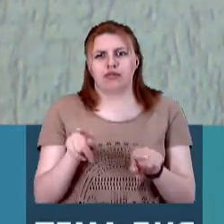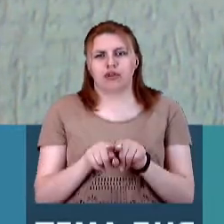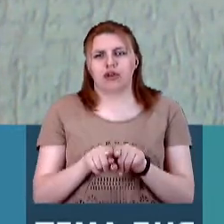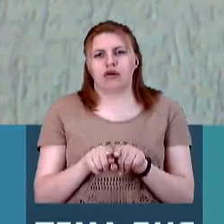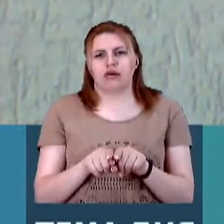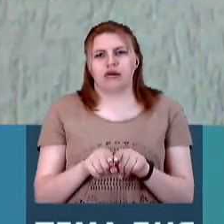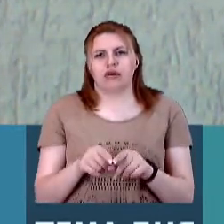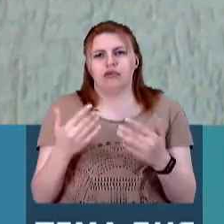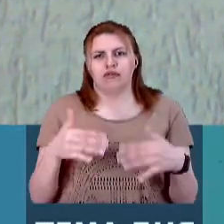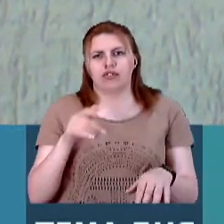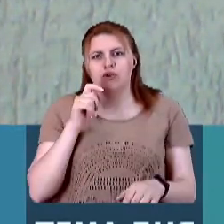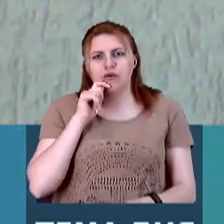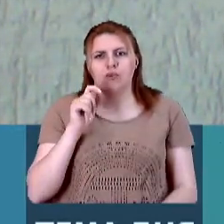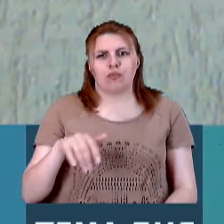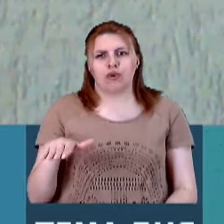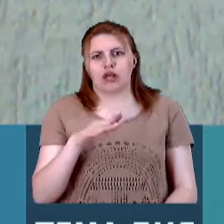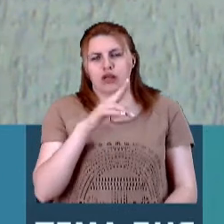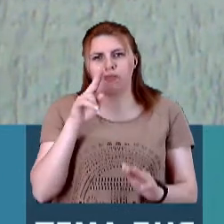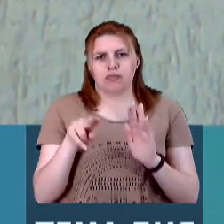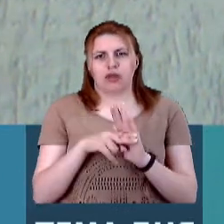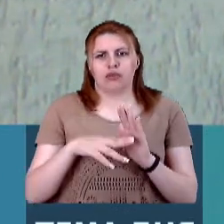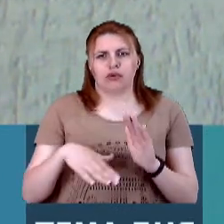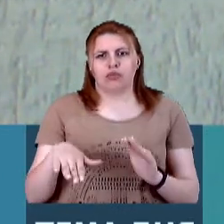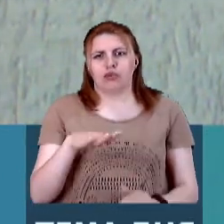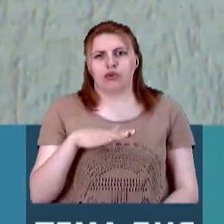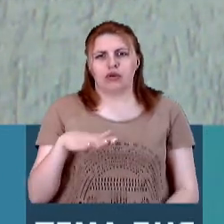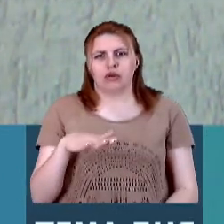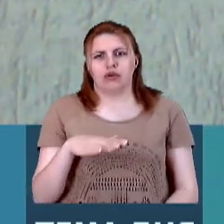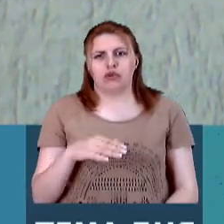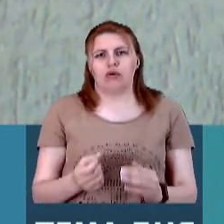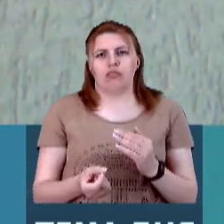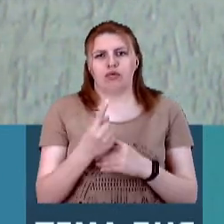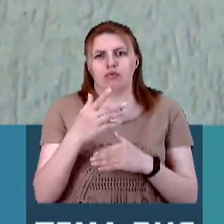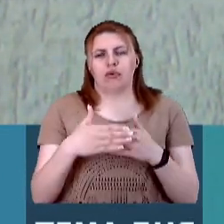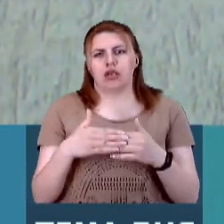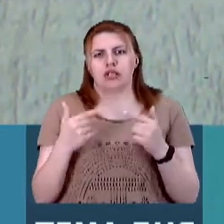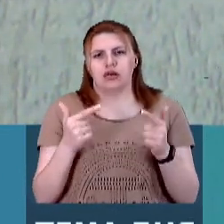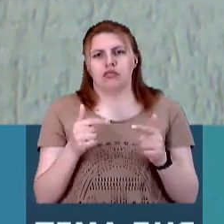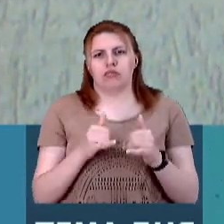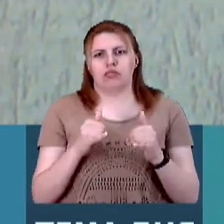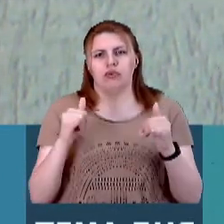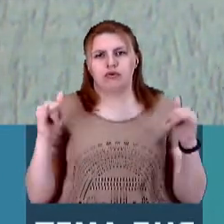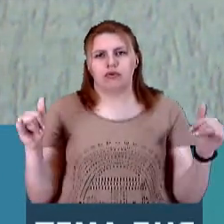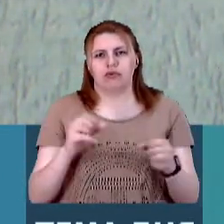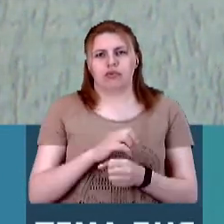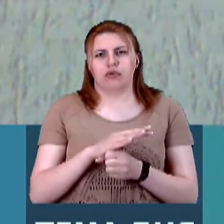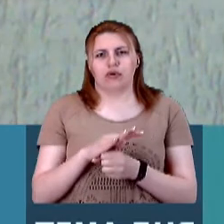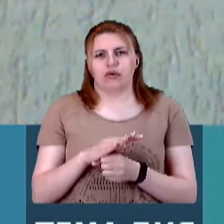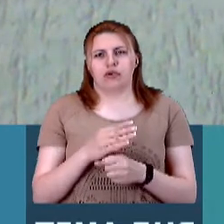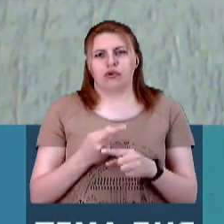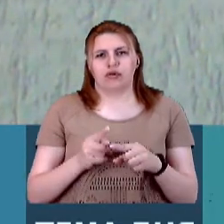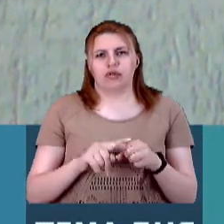вже Україна, тобто підконтрольні території ЗСУ, опиняться перед загрозою поширення коронавірусу. Оце